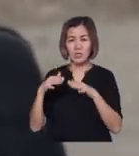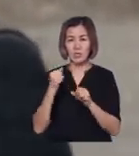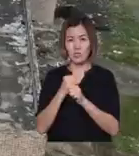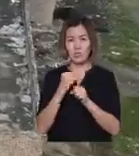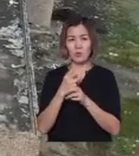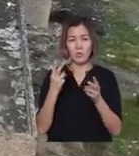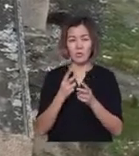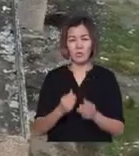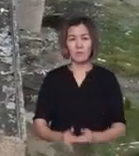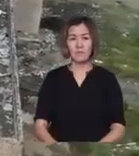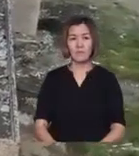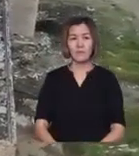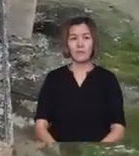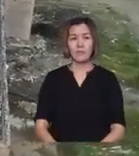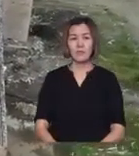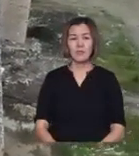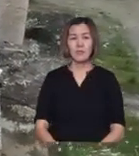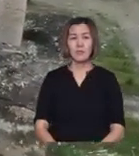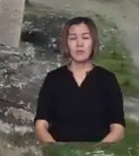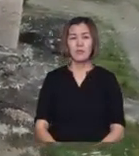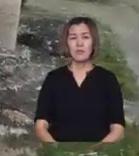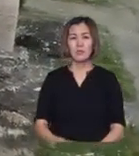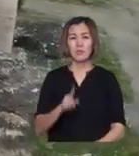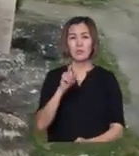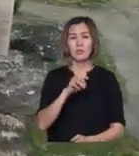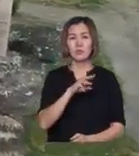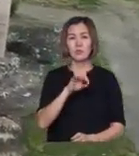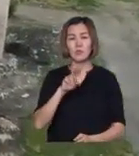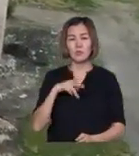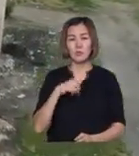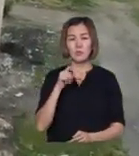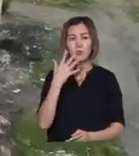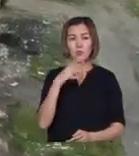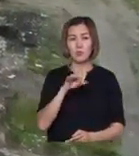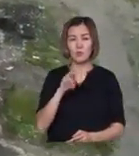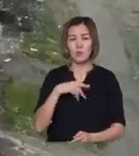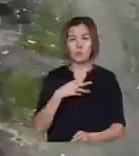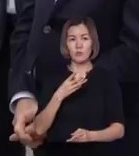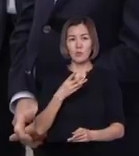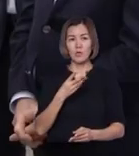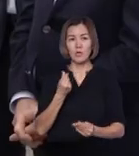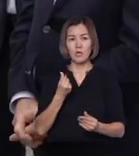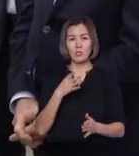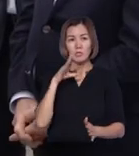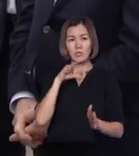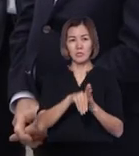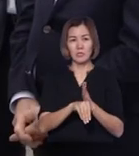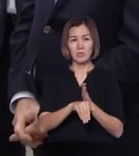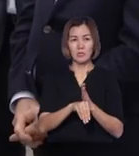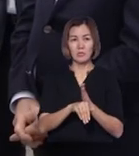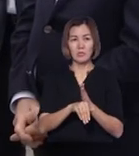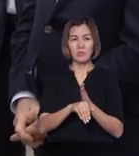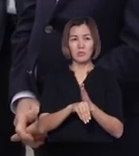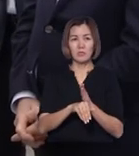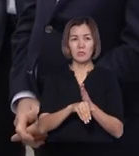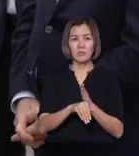ал бірінші кезекте. Обычно нормальный фирмалар 100 миллион 150 миллион өзің ақшасын салып жасай береді, тышқайда қашпаймыз ғой. А сендерді